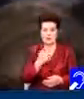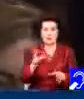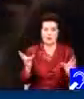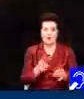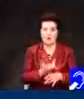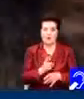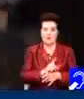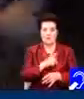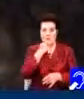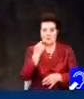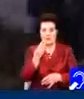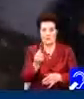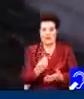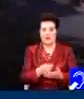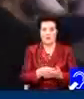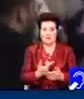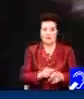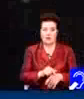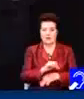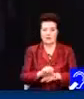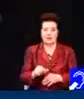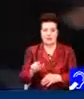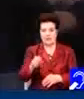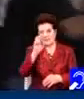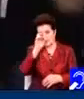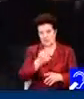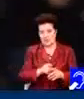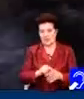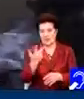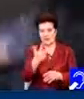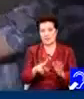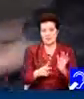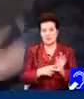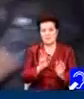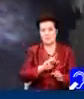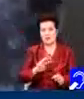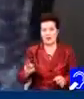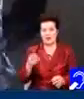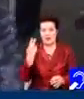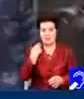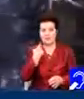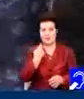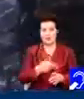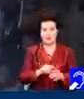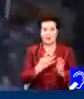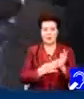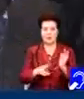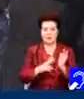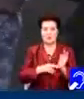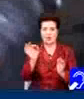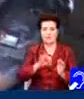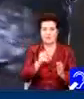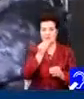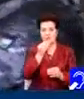de mai mulți bani la buget pentru a reduce datoria externă a țării, care a ajuns la 37 de miliarde de dolari, respectiv 97%